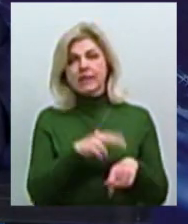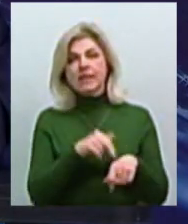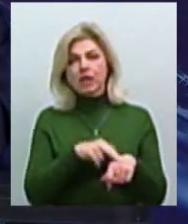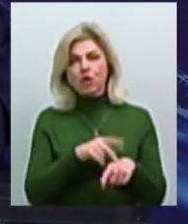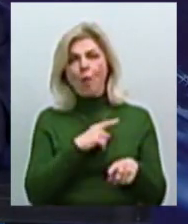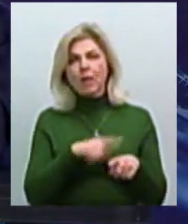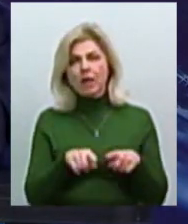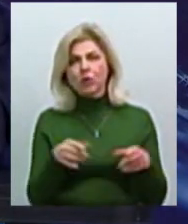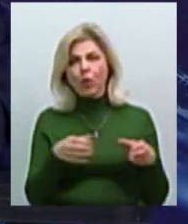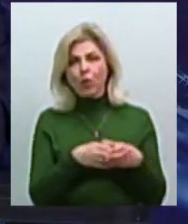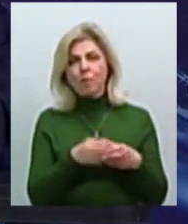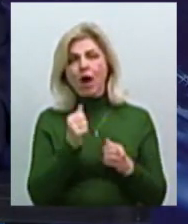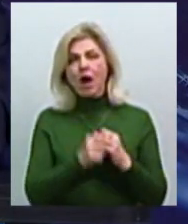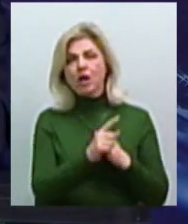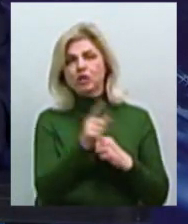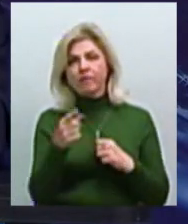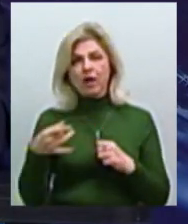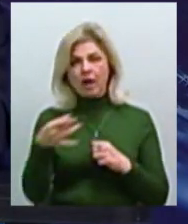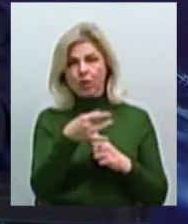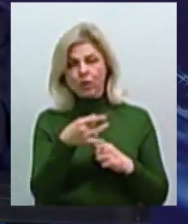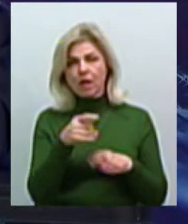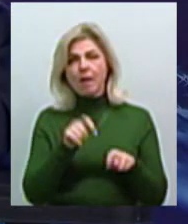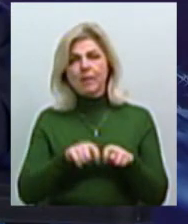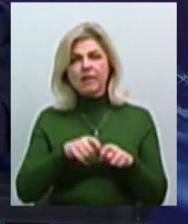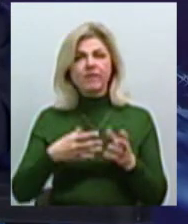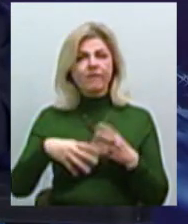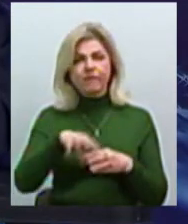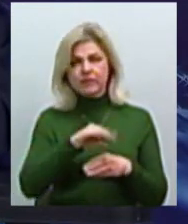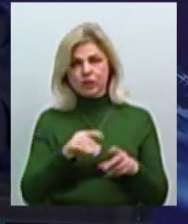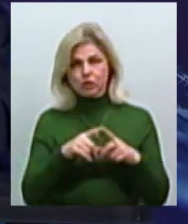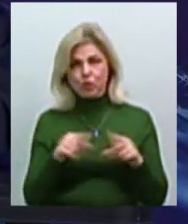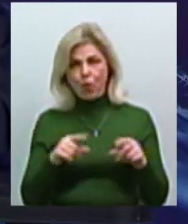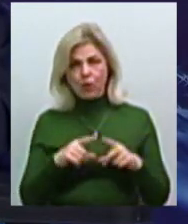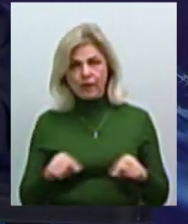слідчо-оперативні групи від кожного району. Перевірені всі школи,